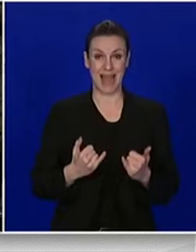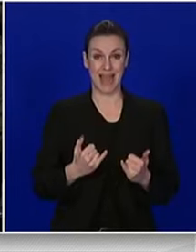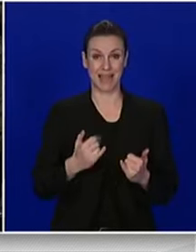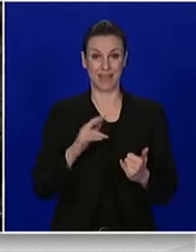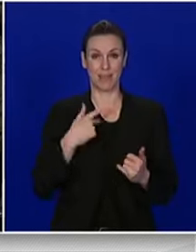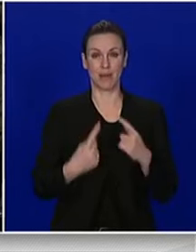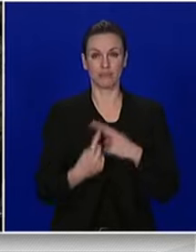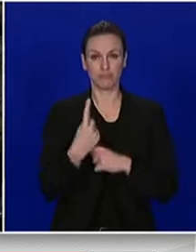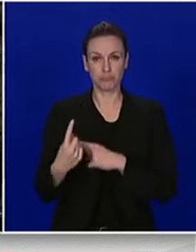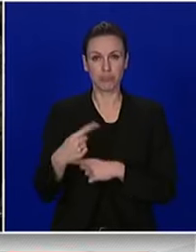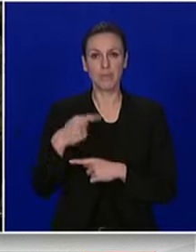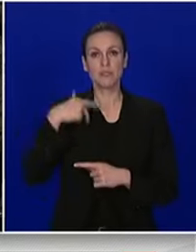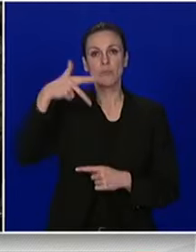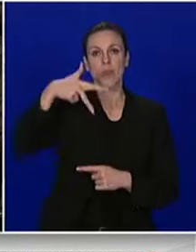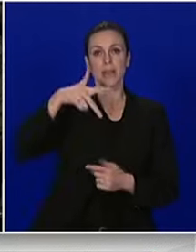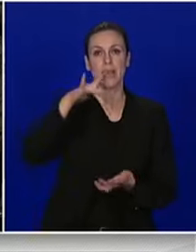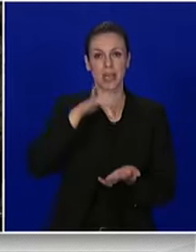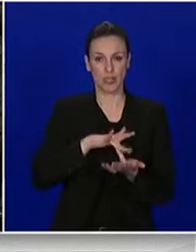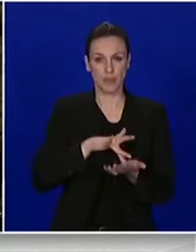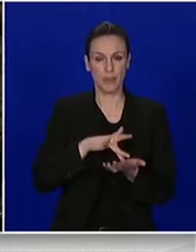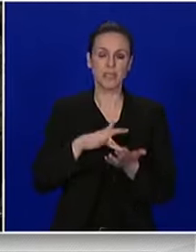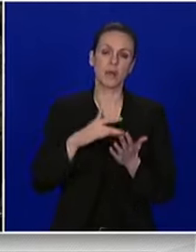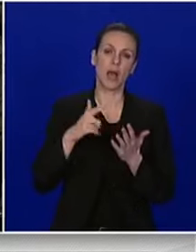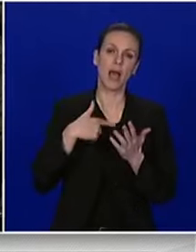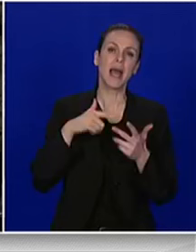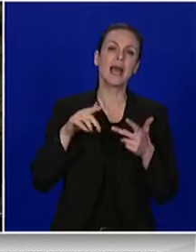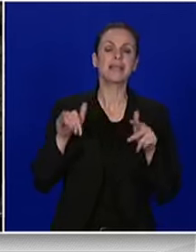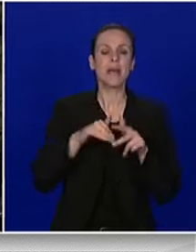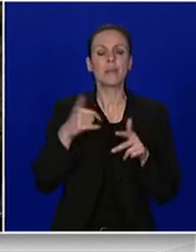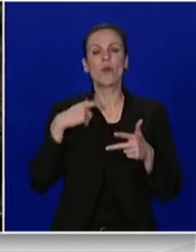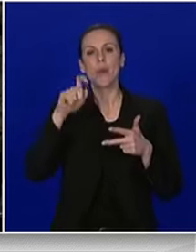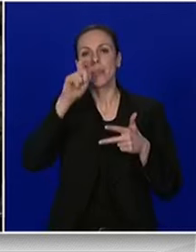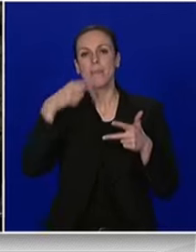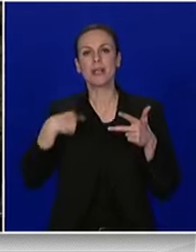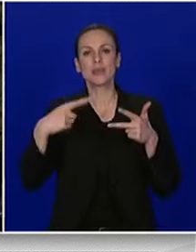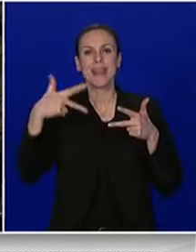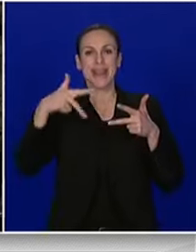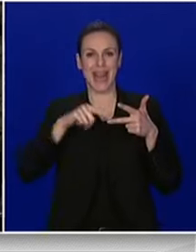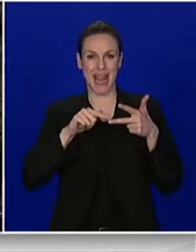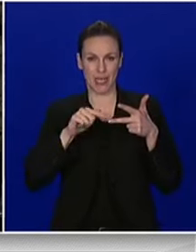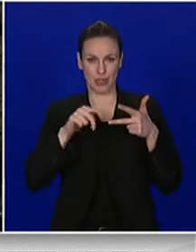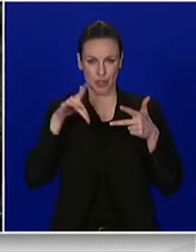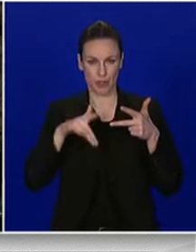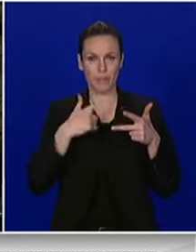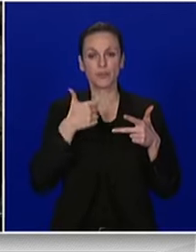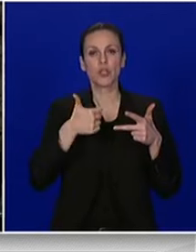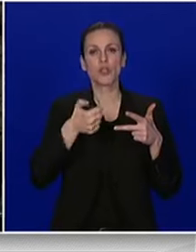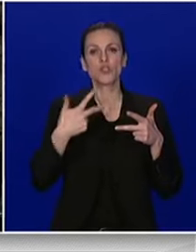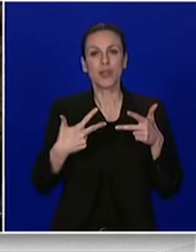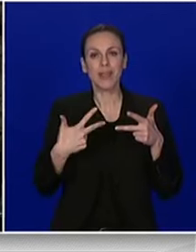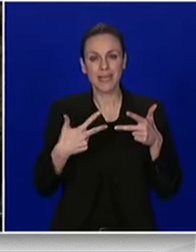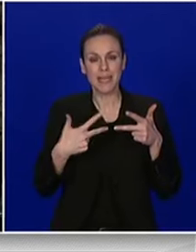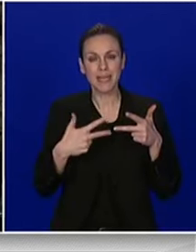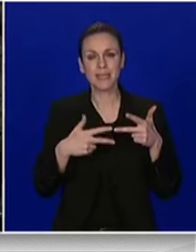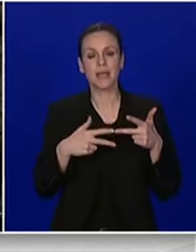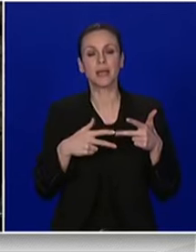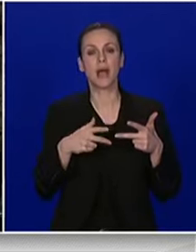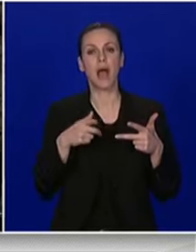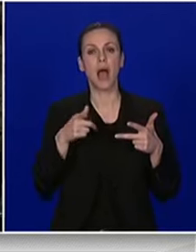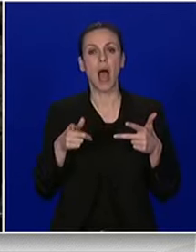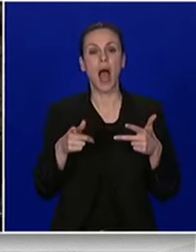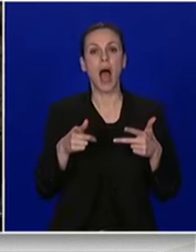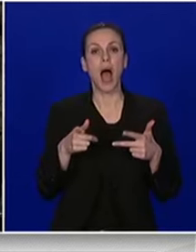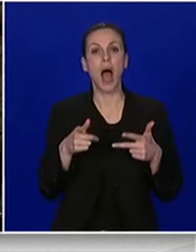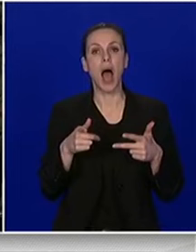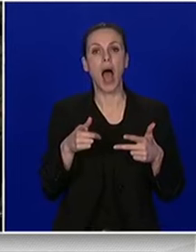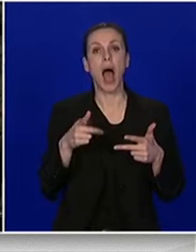je na trećem mjestu, dijeli treće mjesto zapravo sa Njemačkom, 130, a bolju,